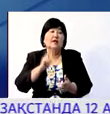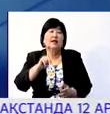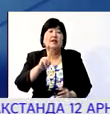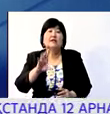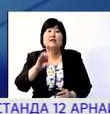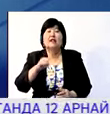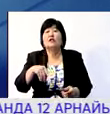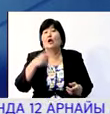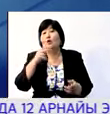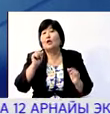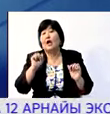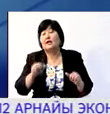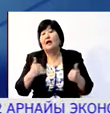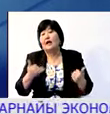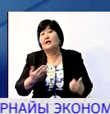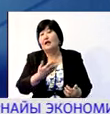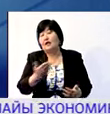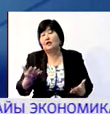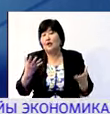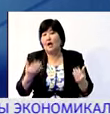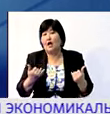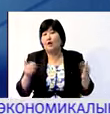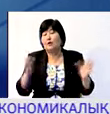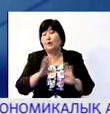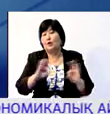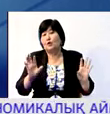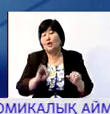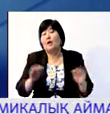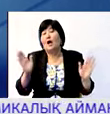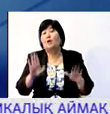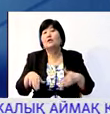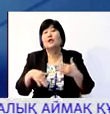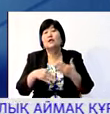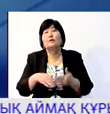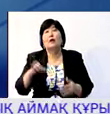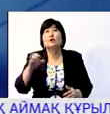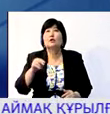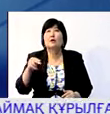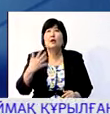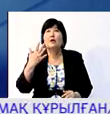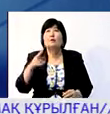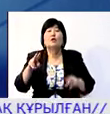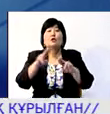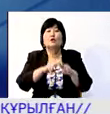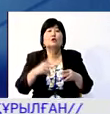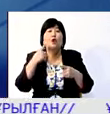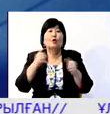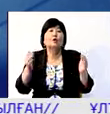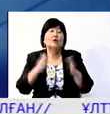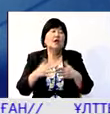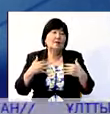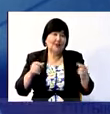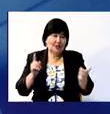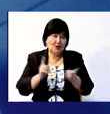Қызылорда.кз сайтынан көре аласыздар. Ал қазір бүгінгі күнге арналған ауа райы болжамы, ауа райының демеушісі Сұлтан Плаза 5 жұлдызды қонағы.